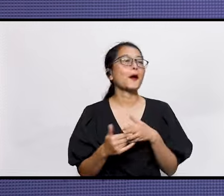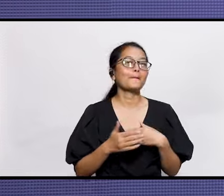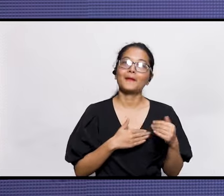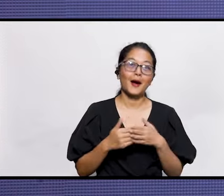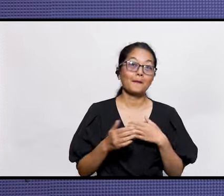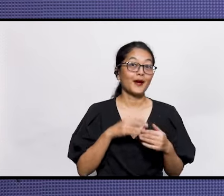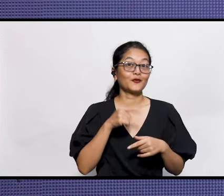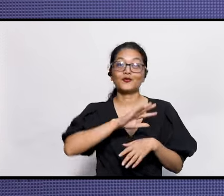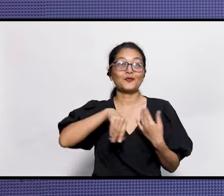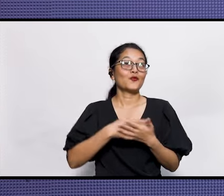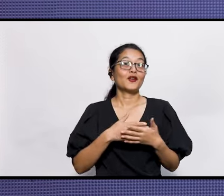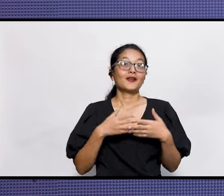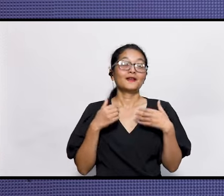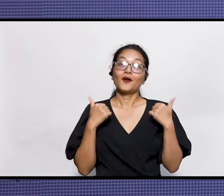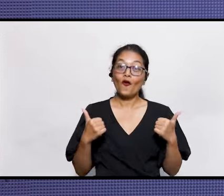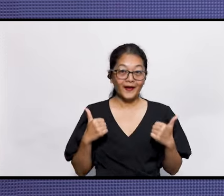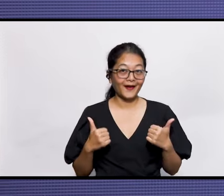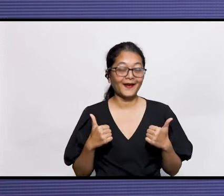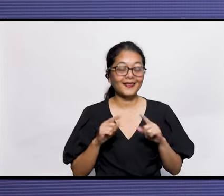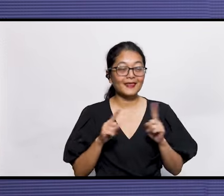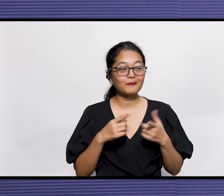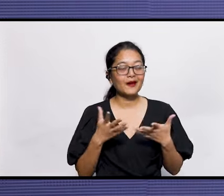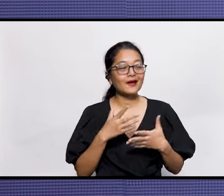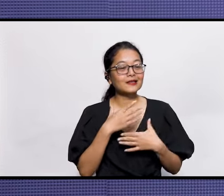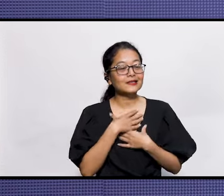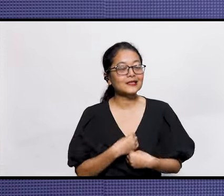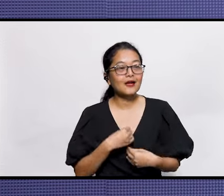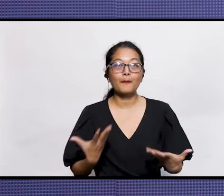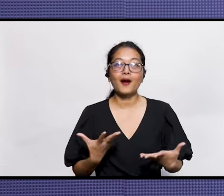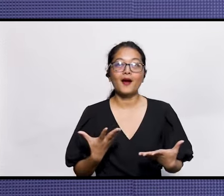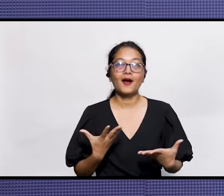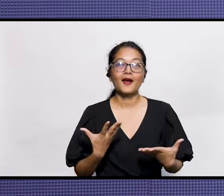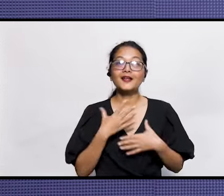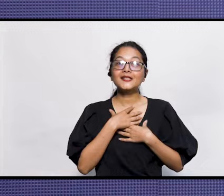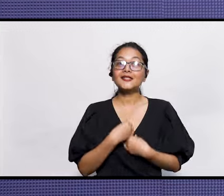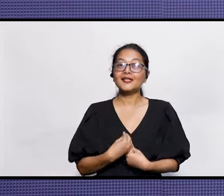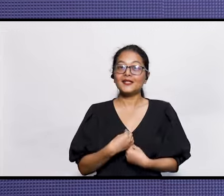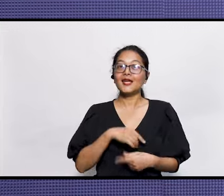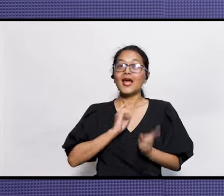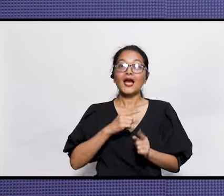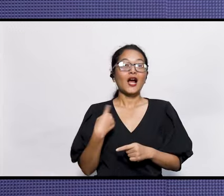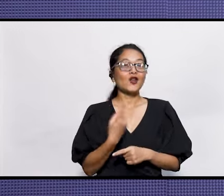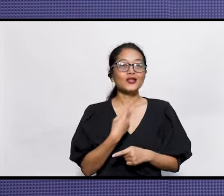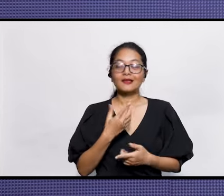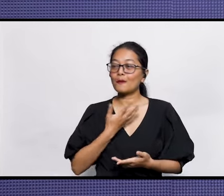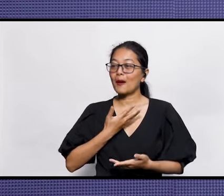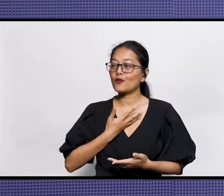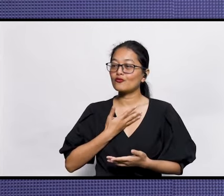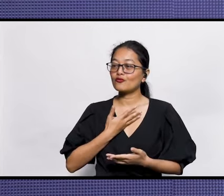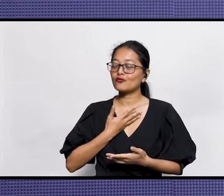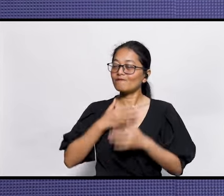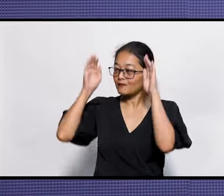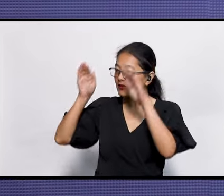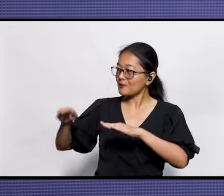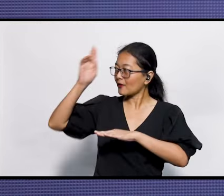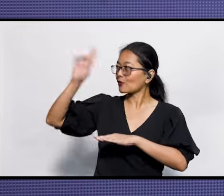tapi sering kali yang menyedihkan begitu kita ingin menyembah Tuhan kita karena